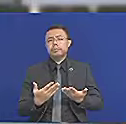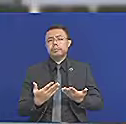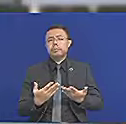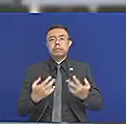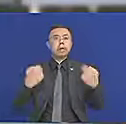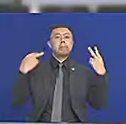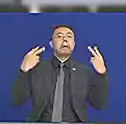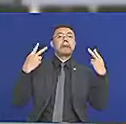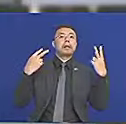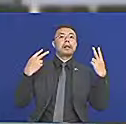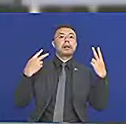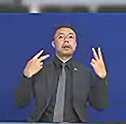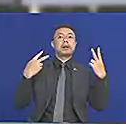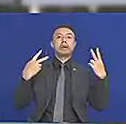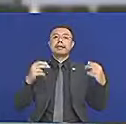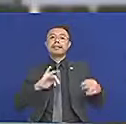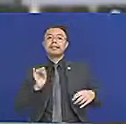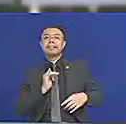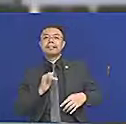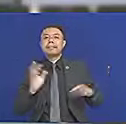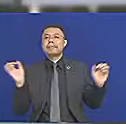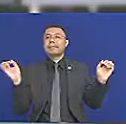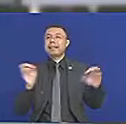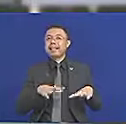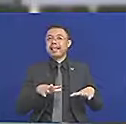show praktek